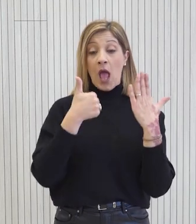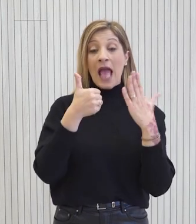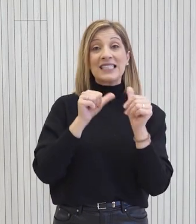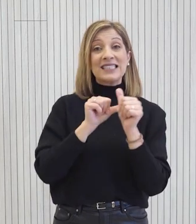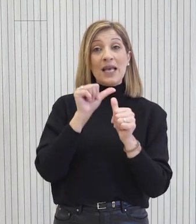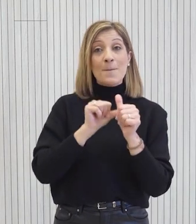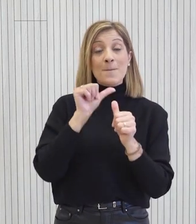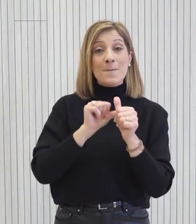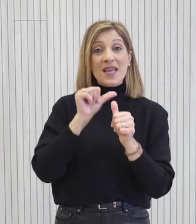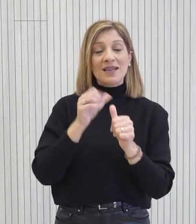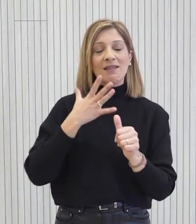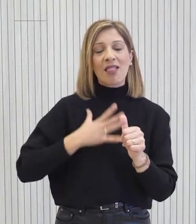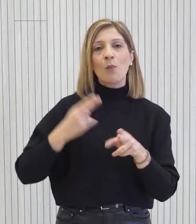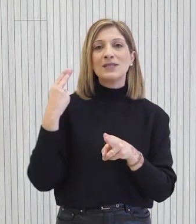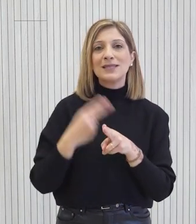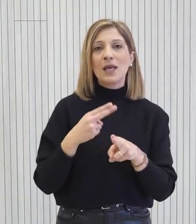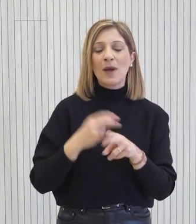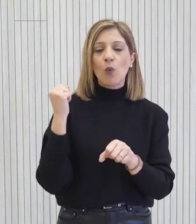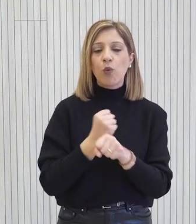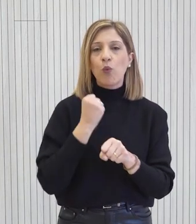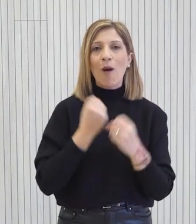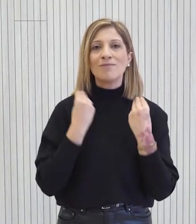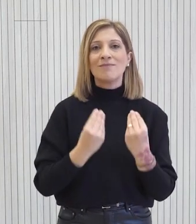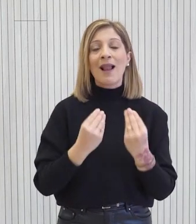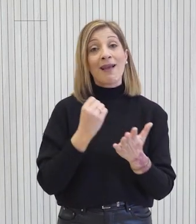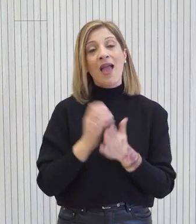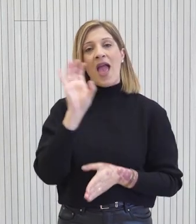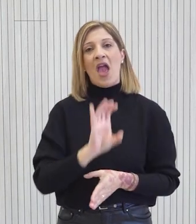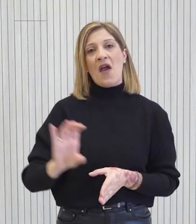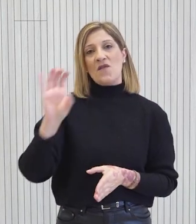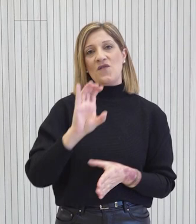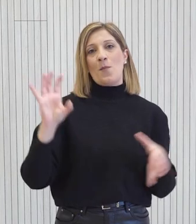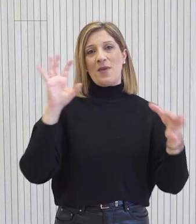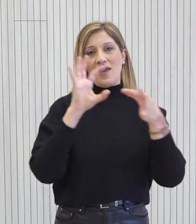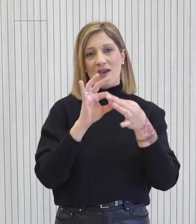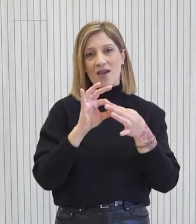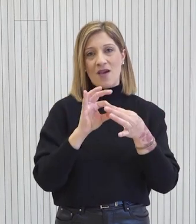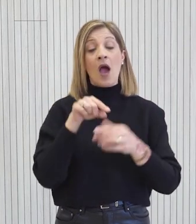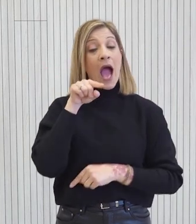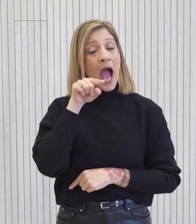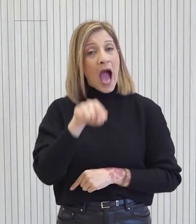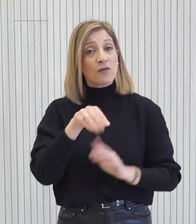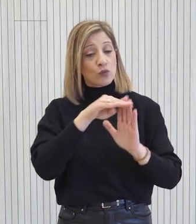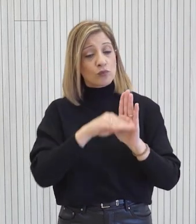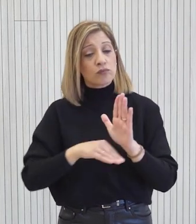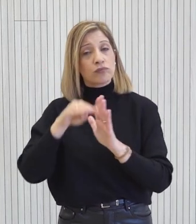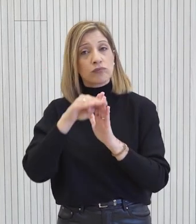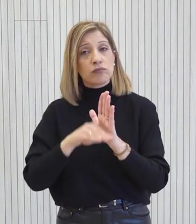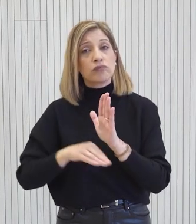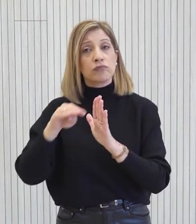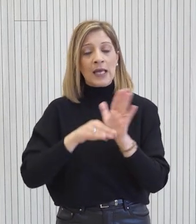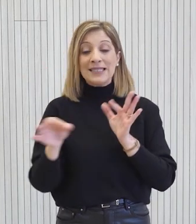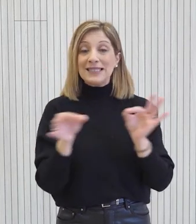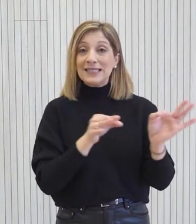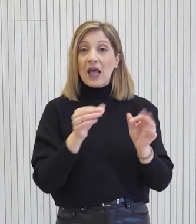θα αποτελέσουν ορόσημο όχι μόνο για τη χώρα μας, αλλά και για ολόκληρη την Ευρωπαϊκή Ένωση. Ο καταρτισμός ενός φιλόδοξου, συγκεκριμένου και ρεαλιστικού